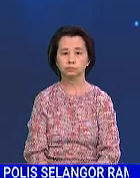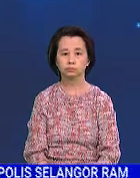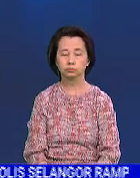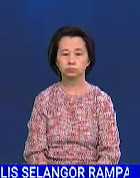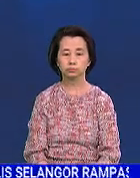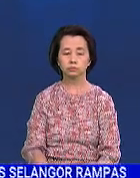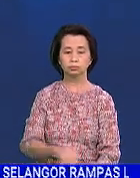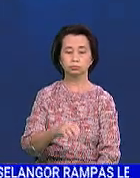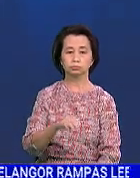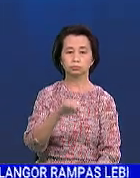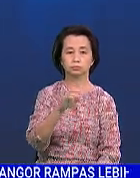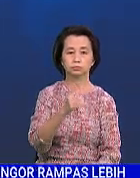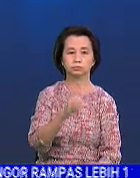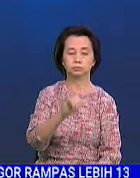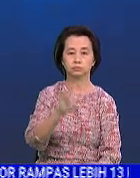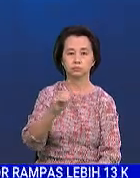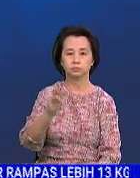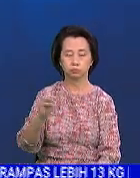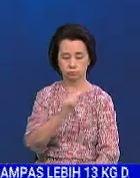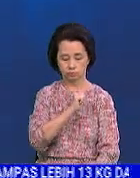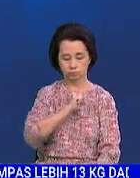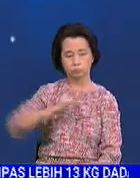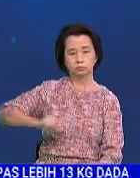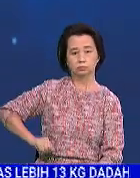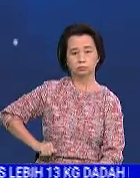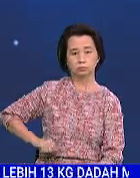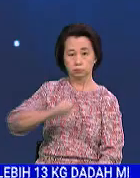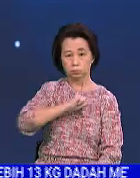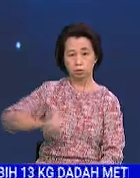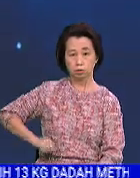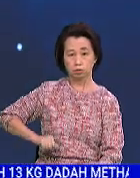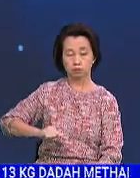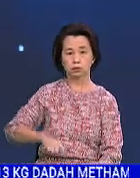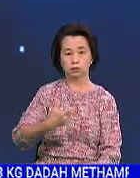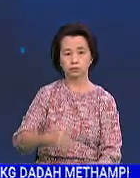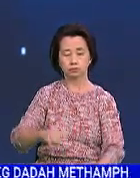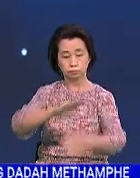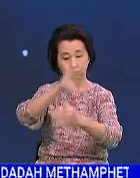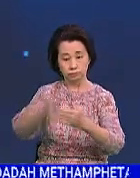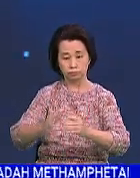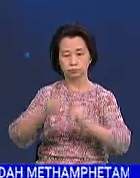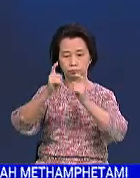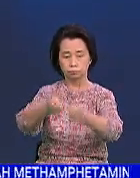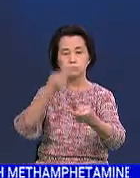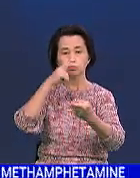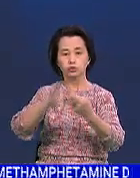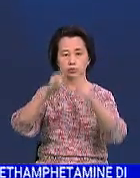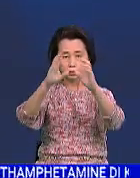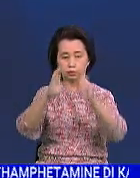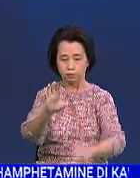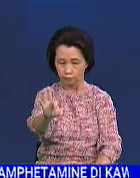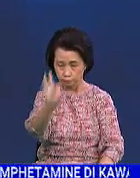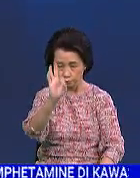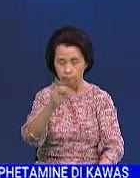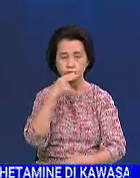Yang di-Pertuan Agong Al-Sultan Abdullah Riayatuddin Al-Mustafa Billah Shah berkenan menyempurnakan penyampaian surat cara pelantikan